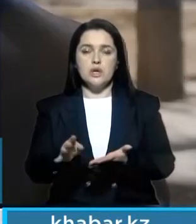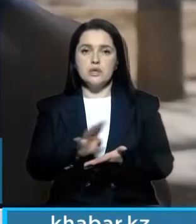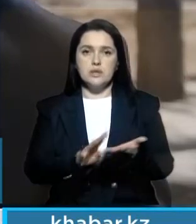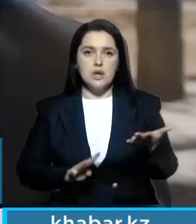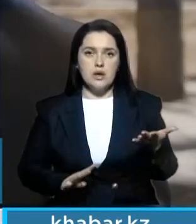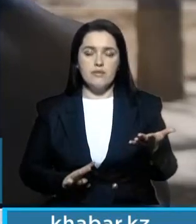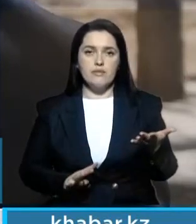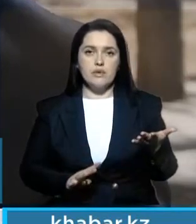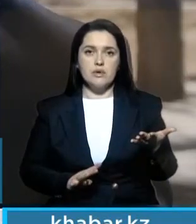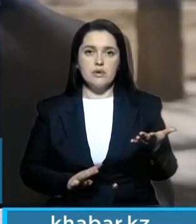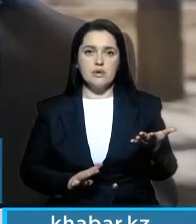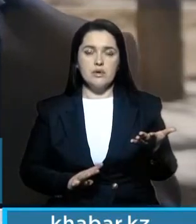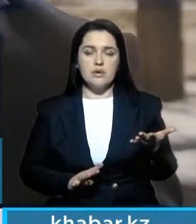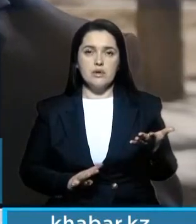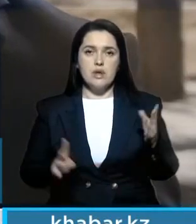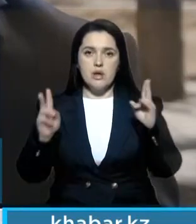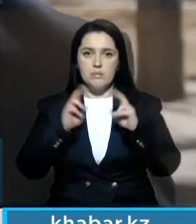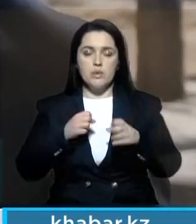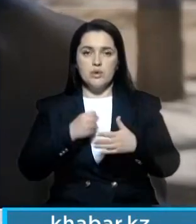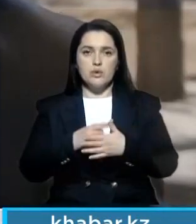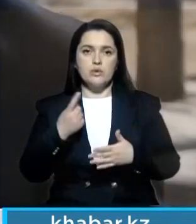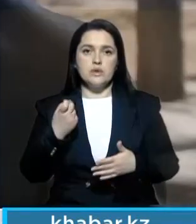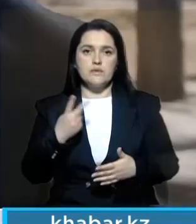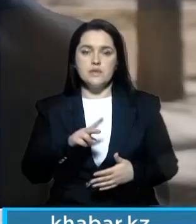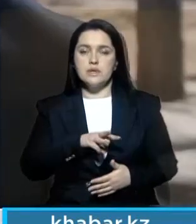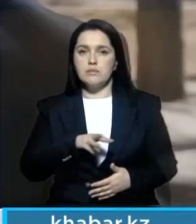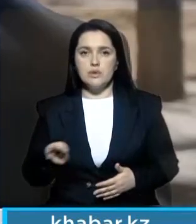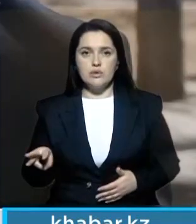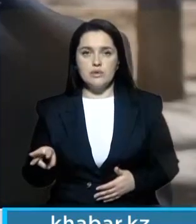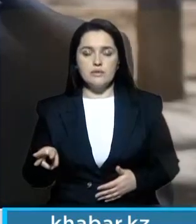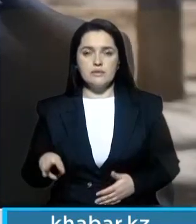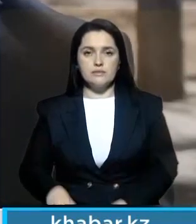водных ресурсов. Сейчас на рассмотрение доведение этого объема до 120 миллионов кубов.